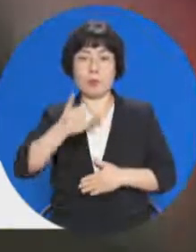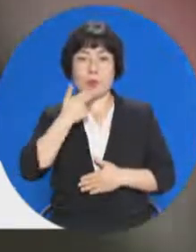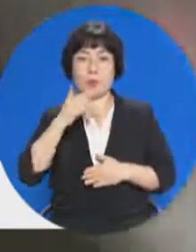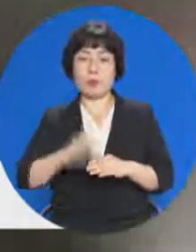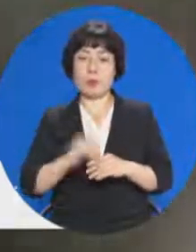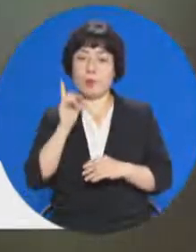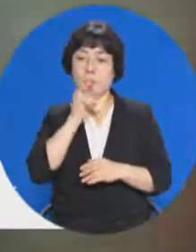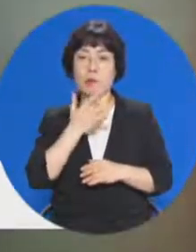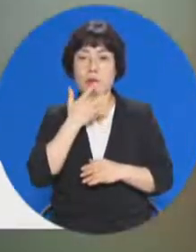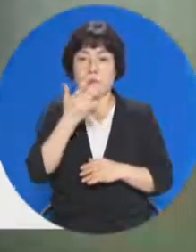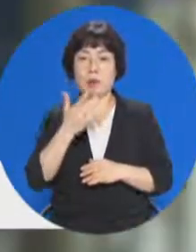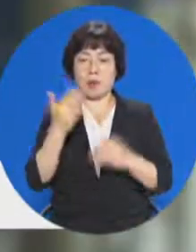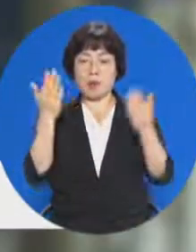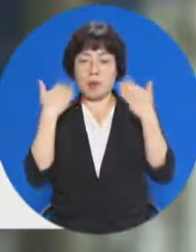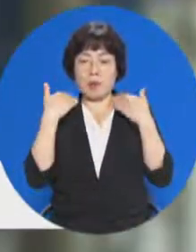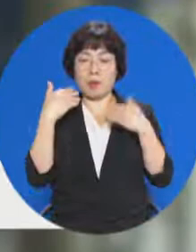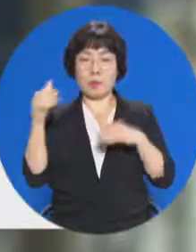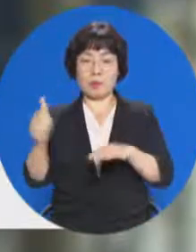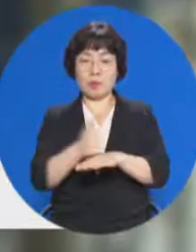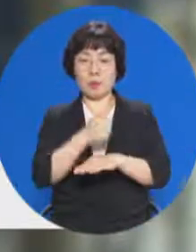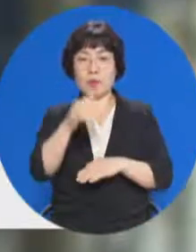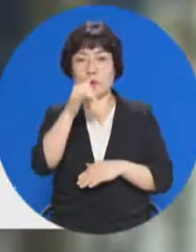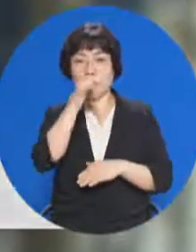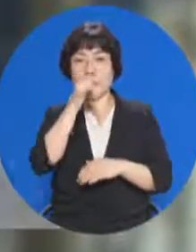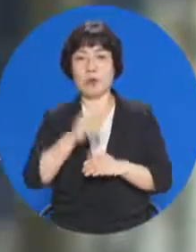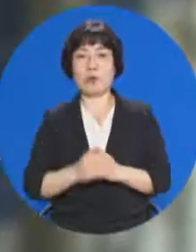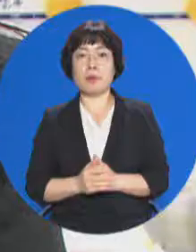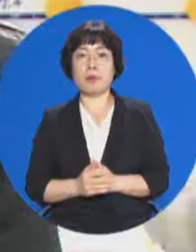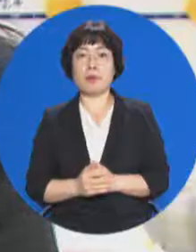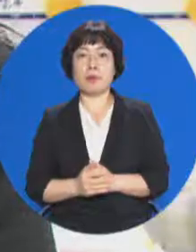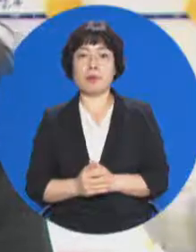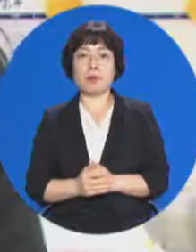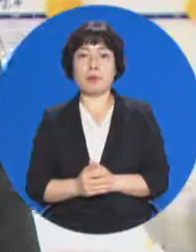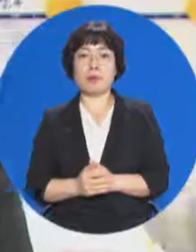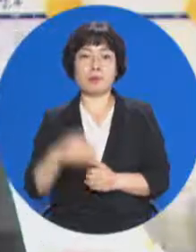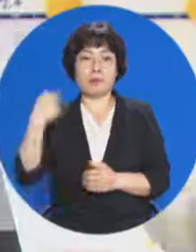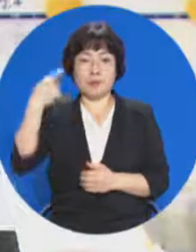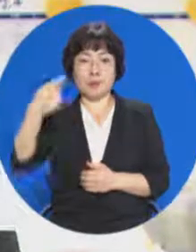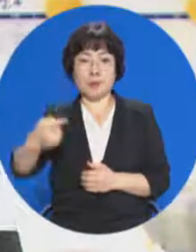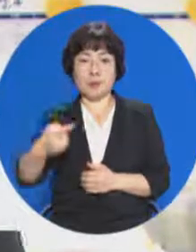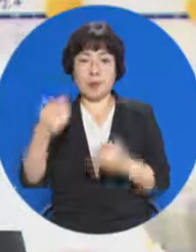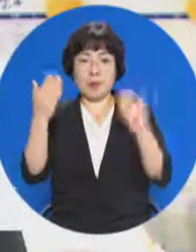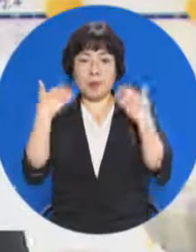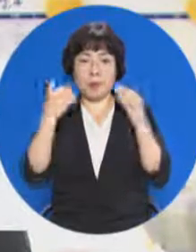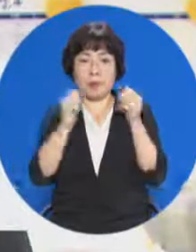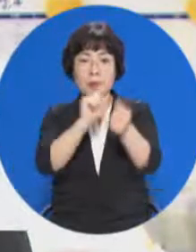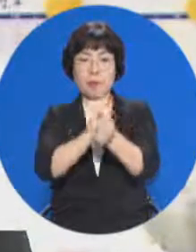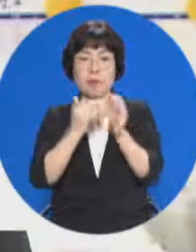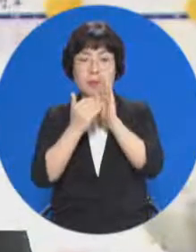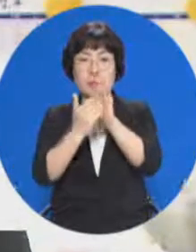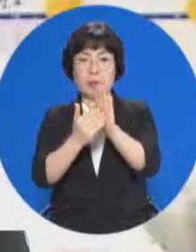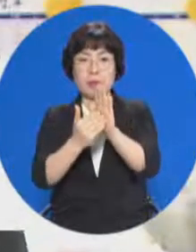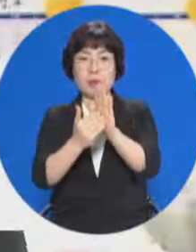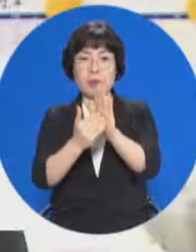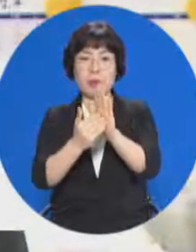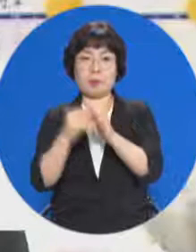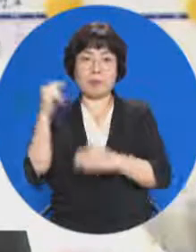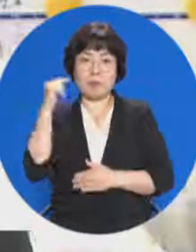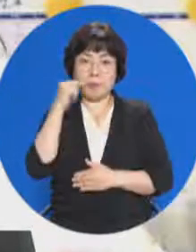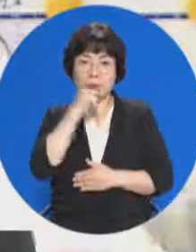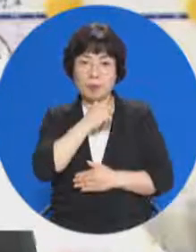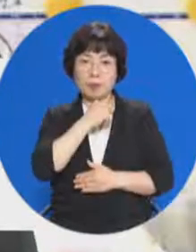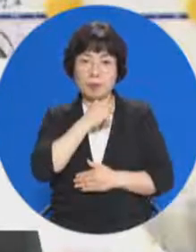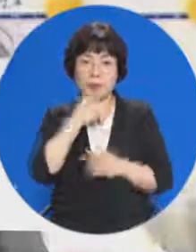이번 주 월요일과 화요일에는 등교했던 것으로 확인됐습니다. 차후에 이제 학교 방역을 더욱더 이제 확실하게